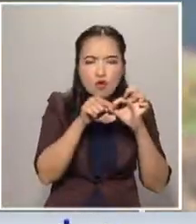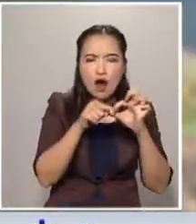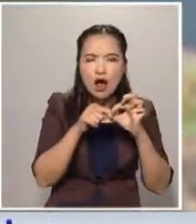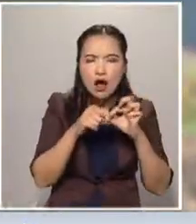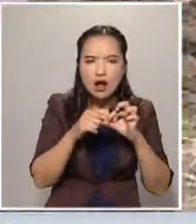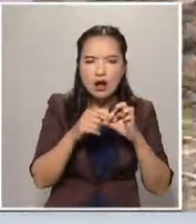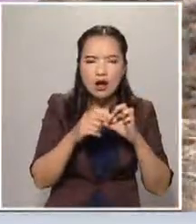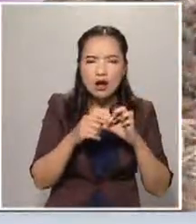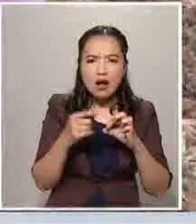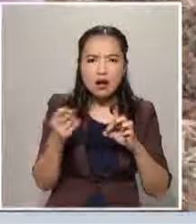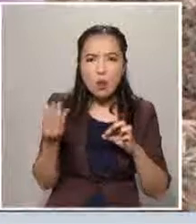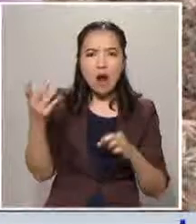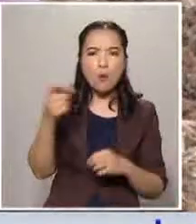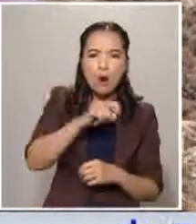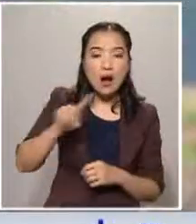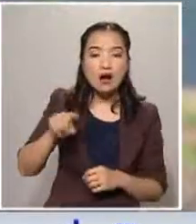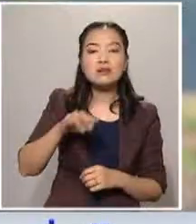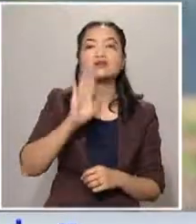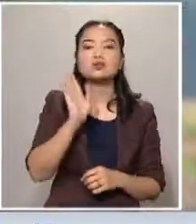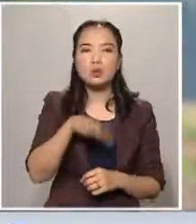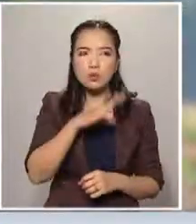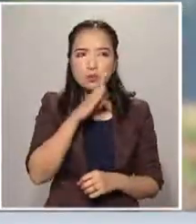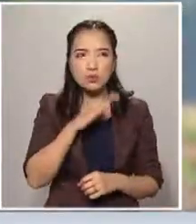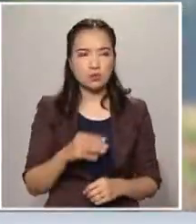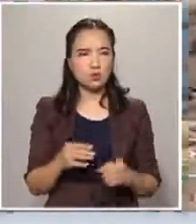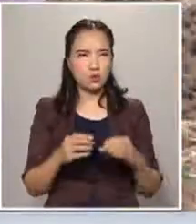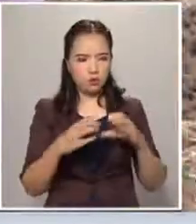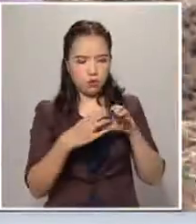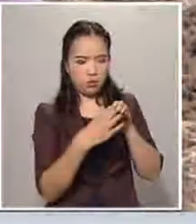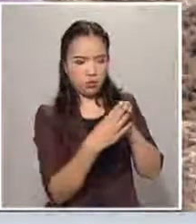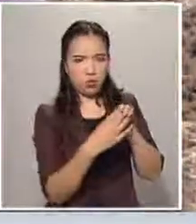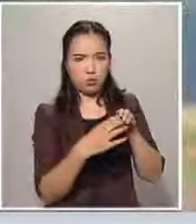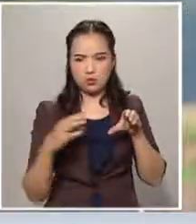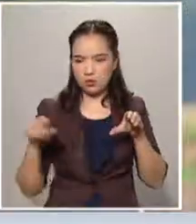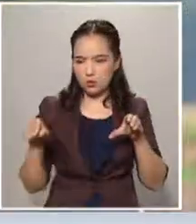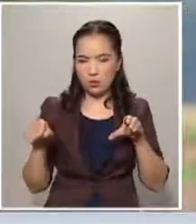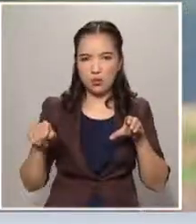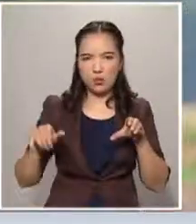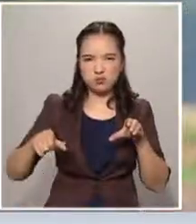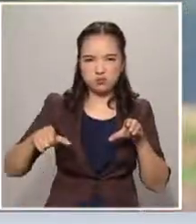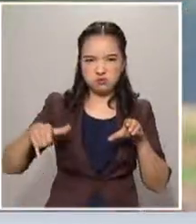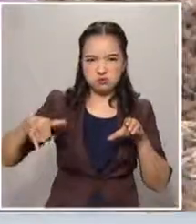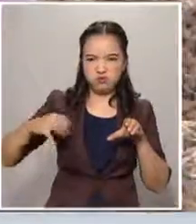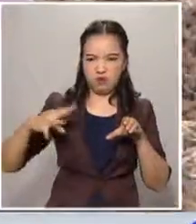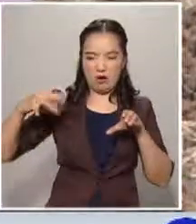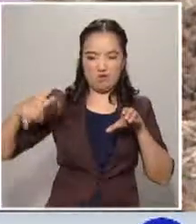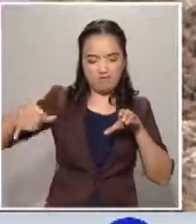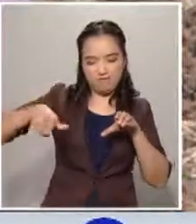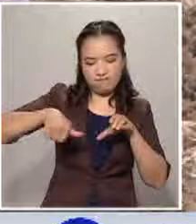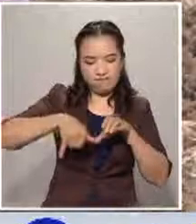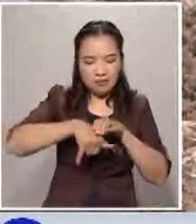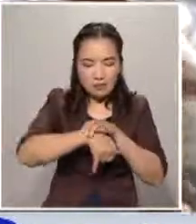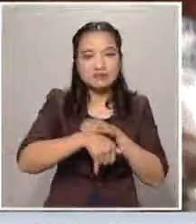รูใหญ่กว่าถ้าหนูตัวใหญ่กว่ารูก็เข้าไม่ได้ร ูถูกต้องเลยผู้ใหญ